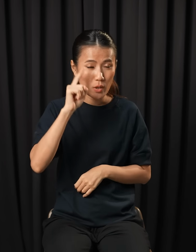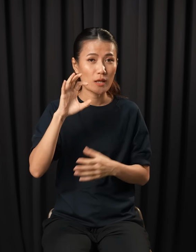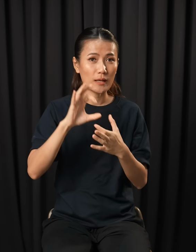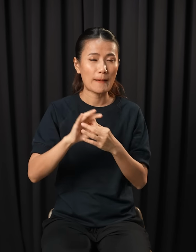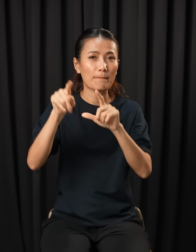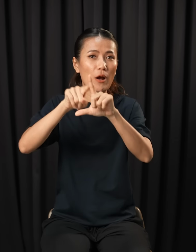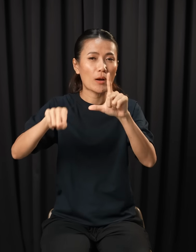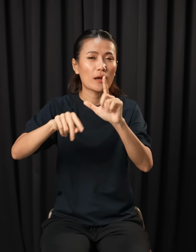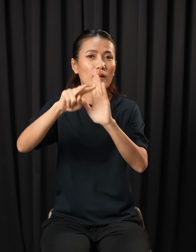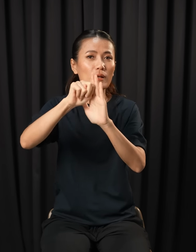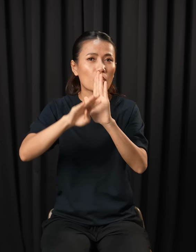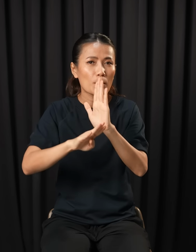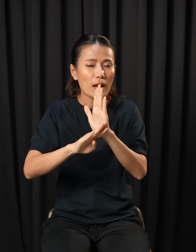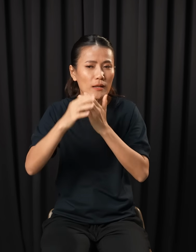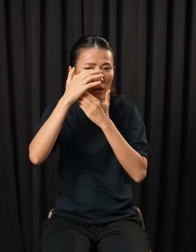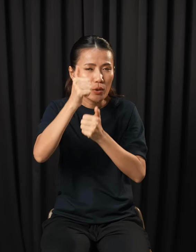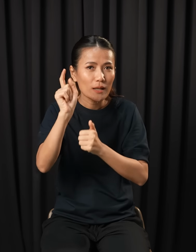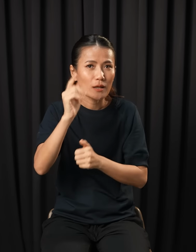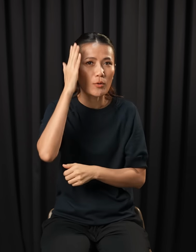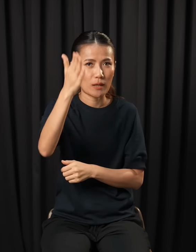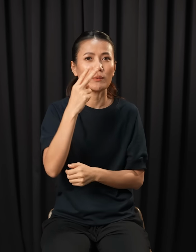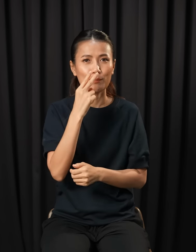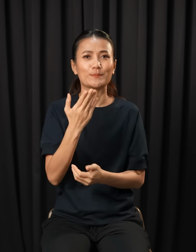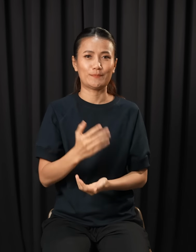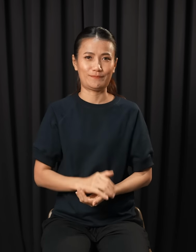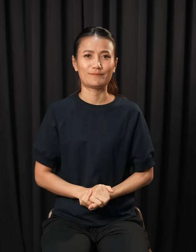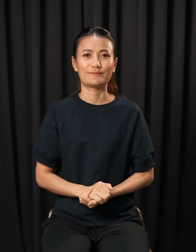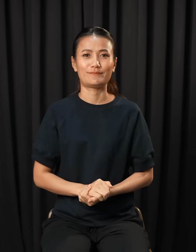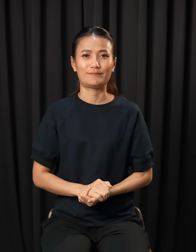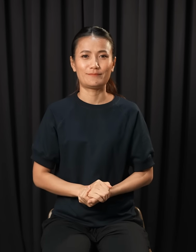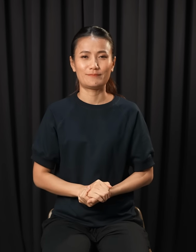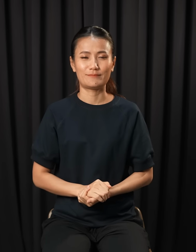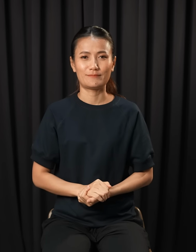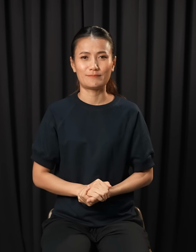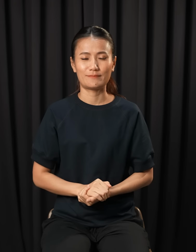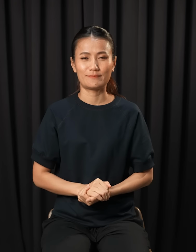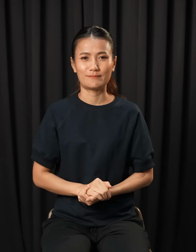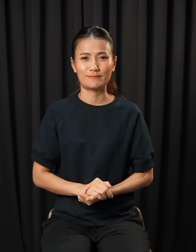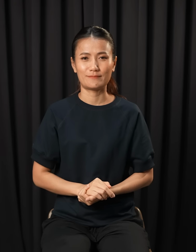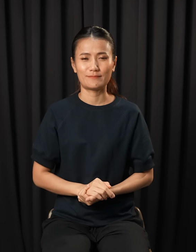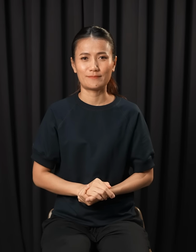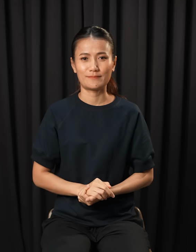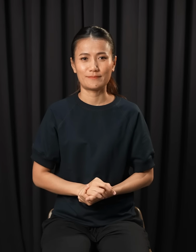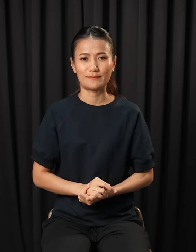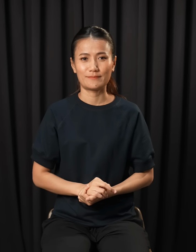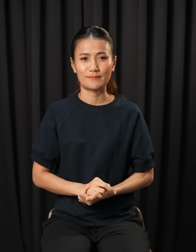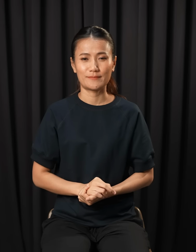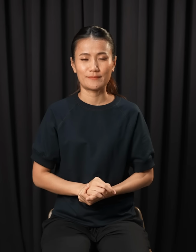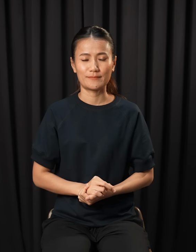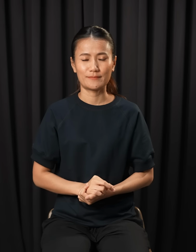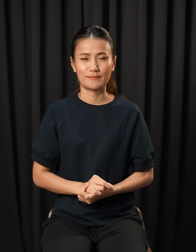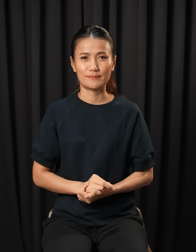50ของรายการฟังหูไว้หูเนี่ยนะคะนอกเหนือจากนี้สิ่งที่อยากทราบก็คือเรื่องของนโยบายของพรรคก้าวไกลมีอะไรที่น่าสนใจเดี๋ยวช่วงหน้าคุยให้ฟังกัน